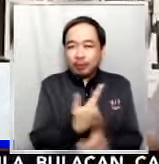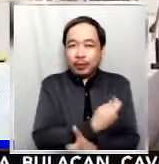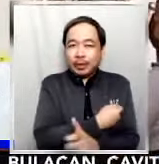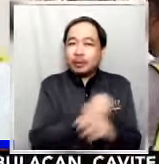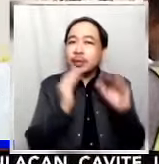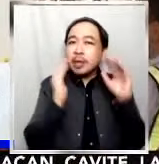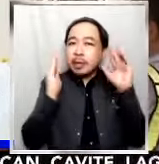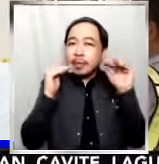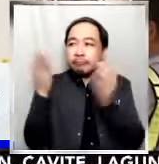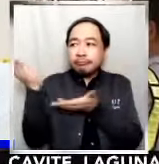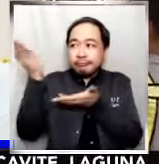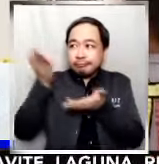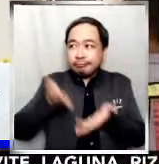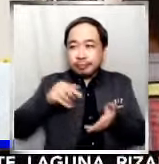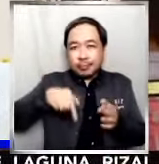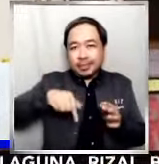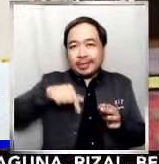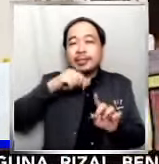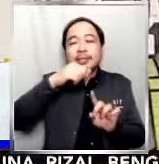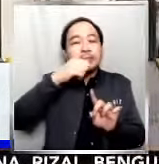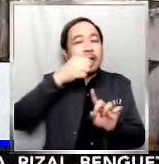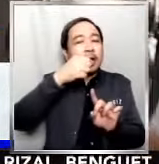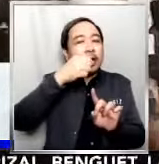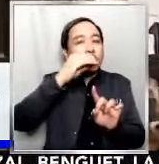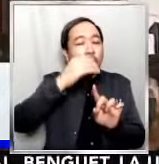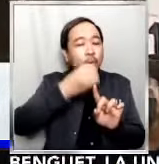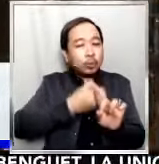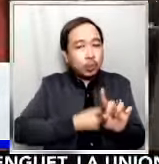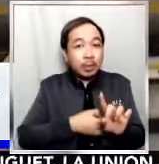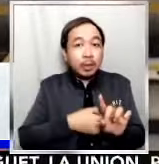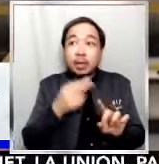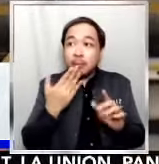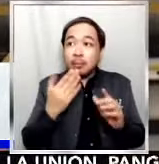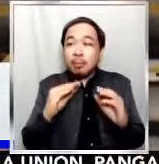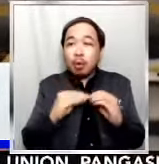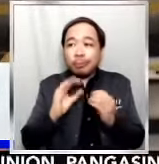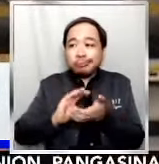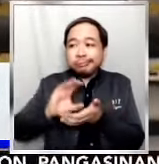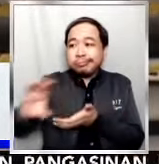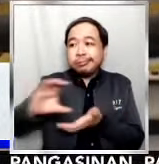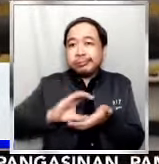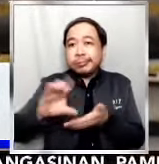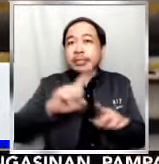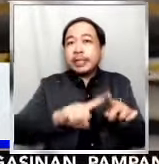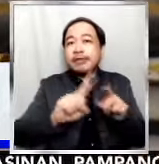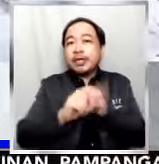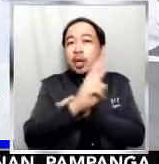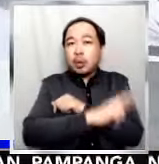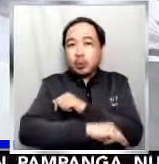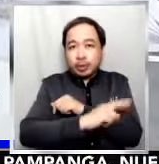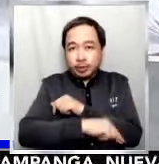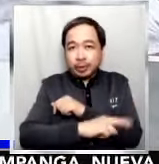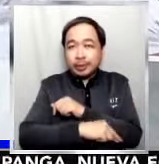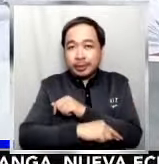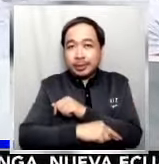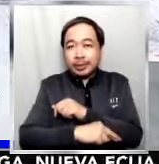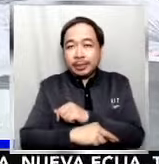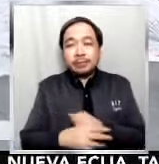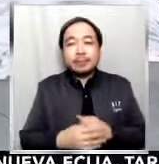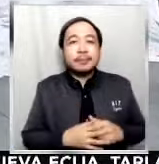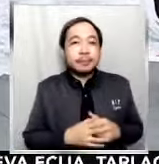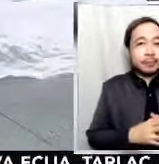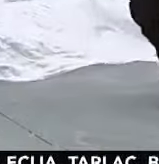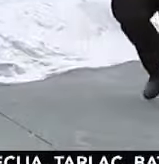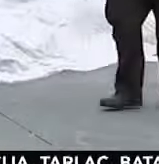Mas malaking alokasyon daw ang ibibigay sa ibang mga rehiyon bukod sa Metro Manila kumpara sa mga naunang delivery. Lay Alves,